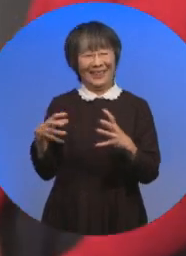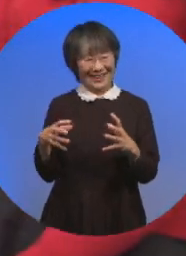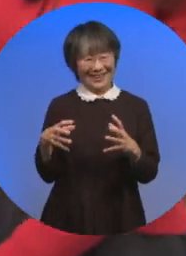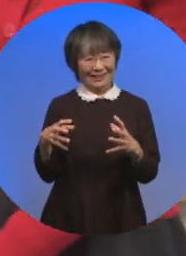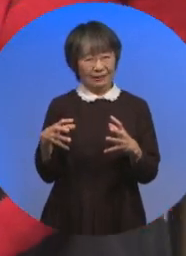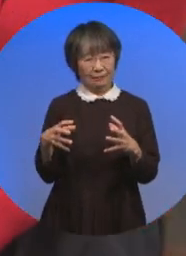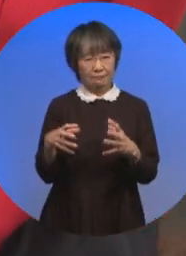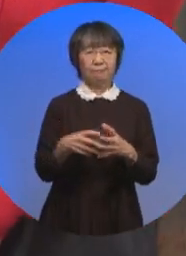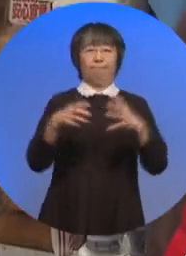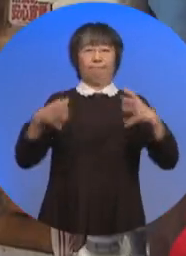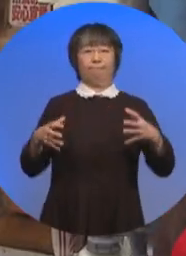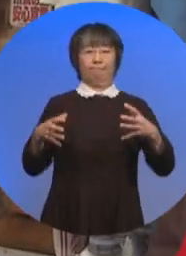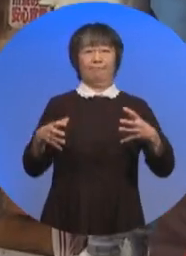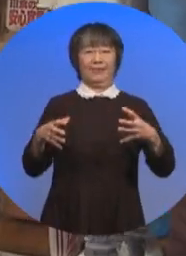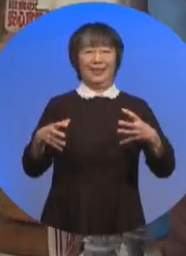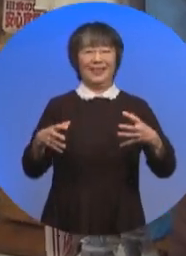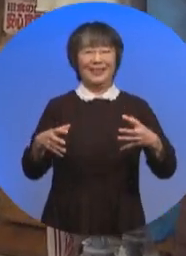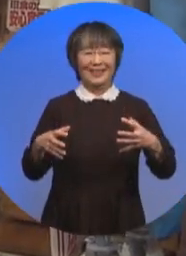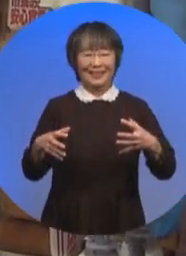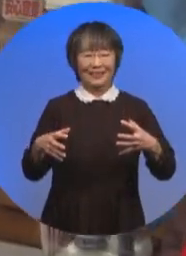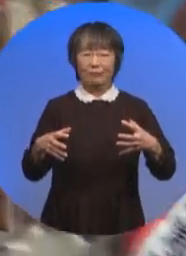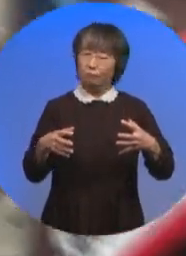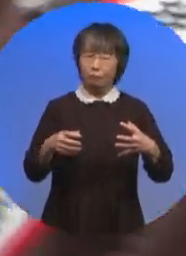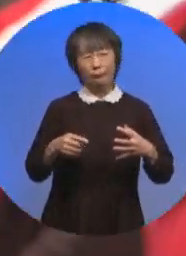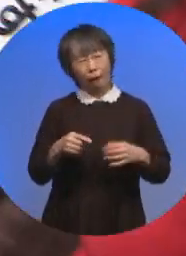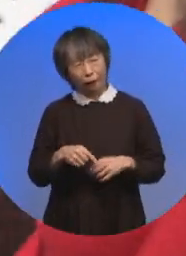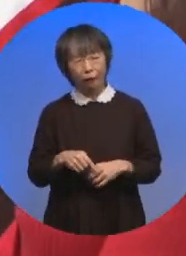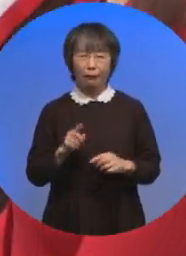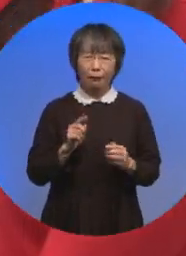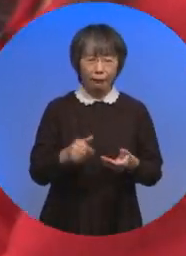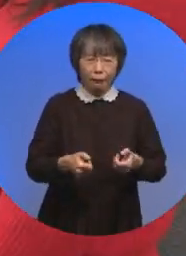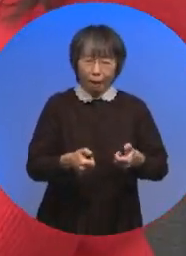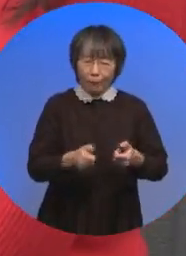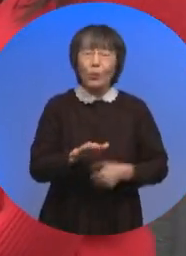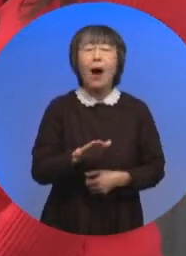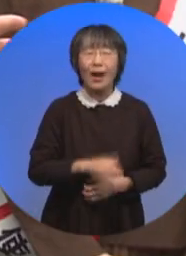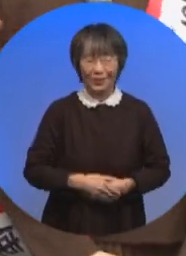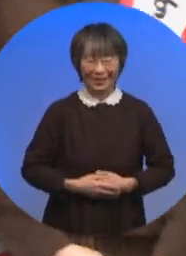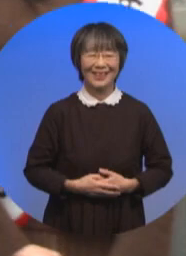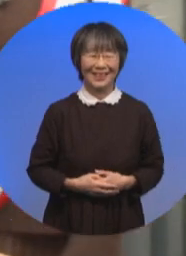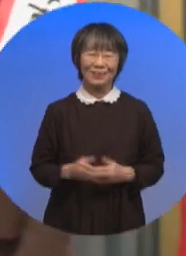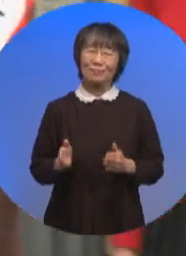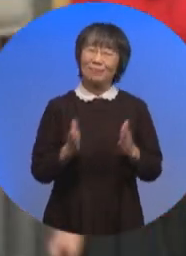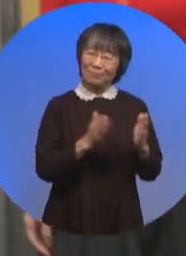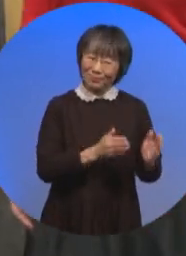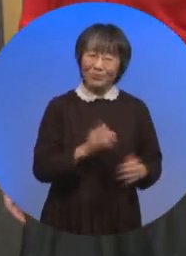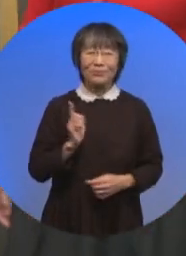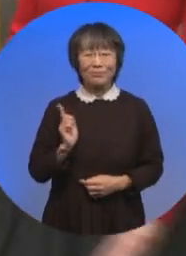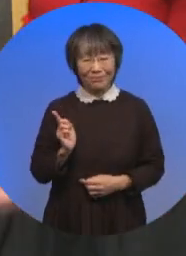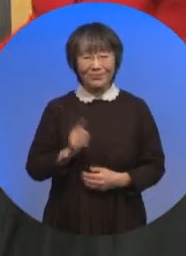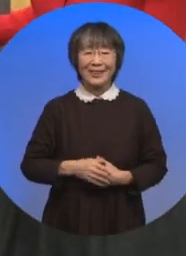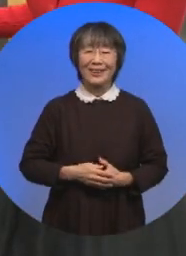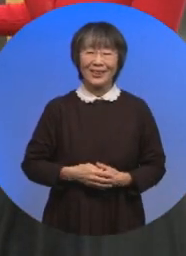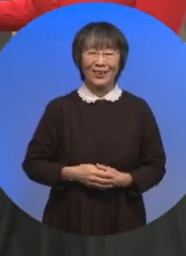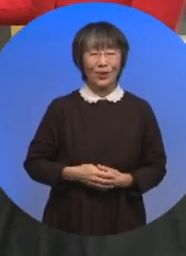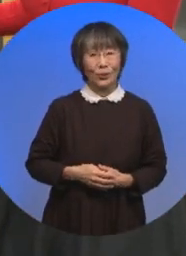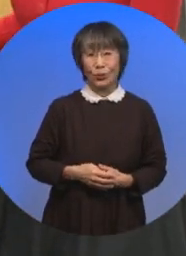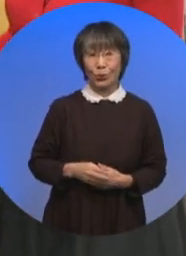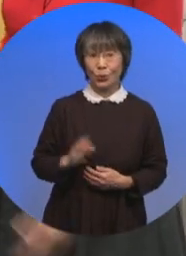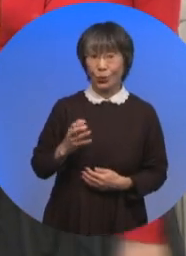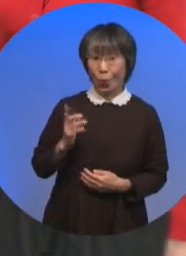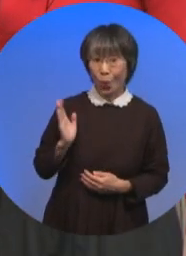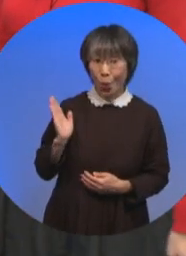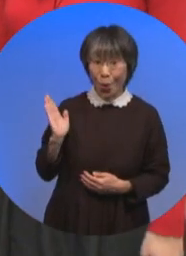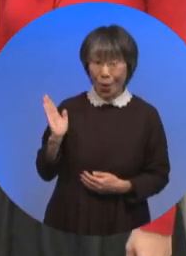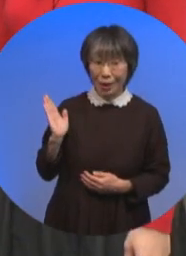ん だ。そうやって成長していくの。芸人。そういうゲームありますけど、どんどん吸収して補っていくゲーム。 え、これすごいね、これ。 いやいやいや、 すごいじゃないですか。 ね、PR 大使の方